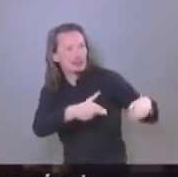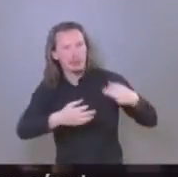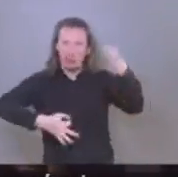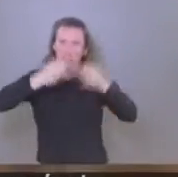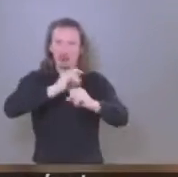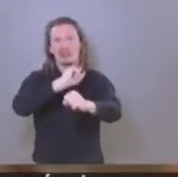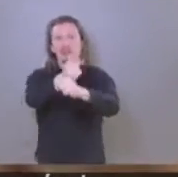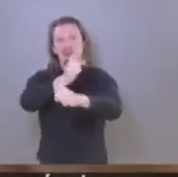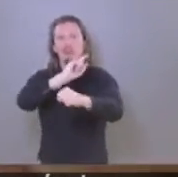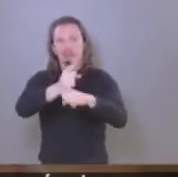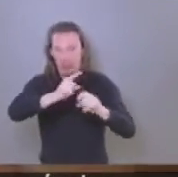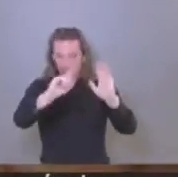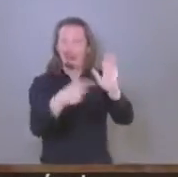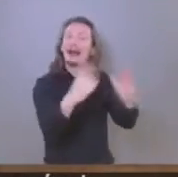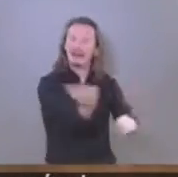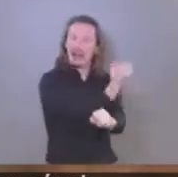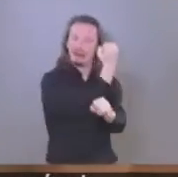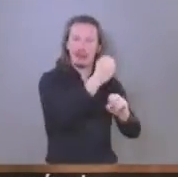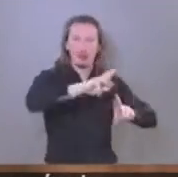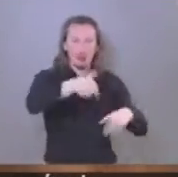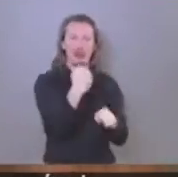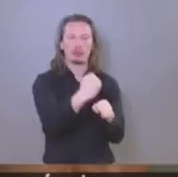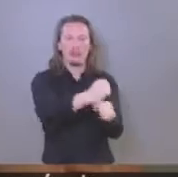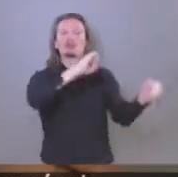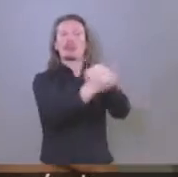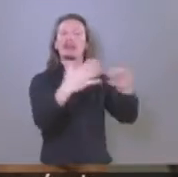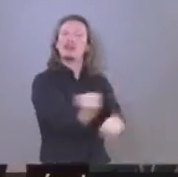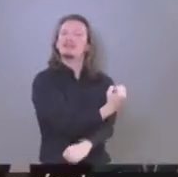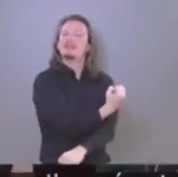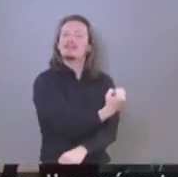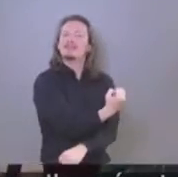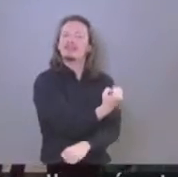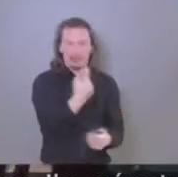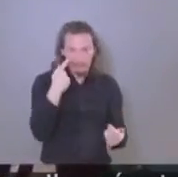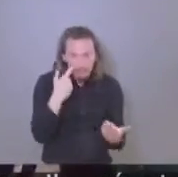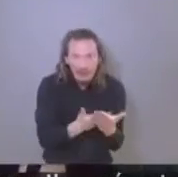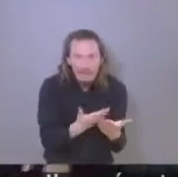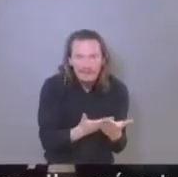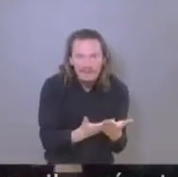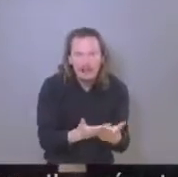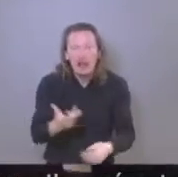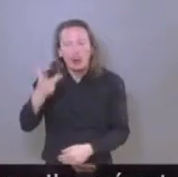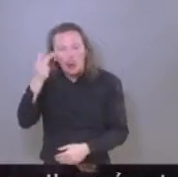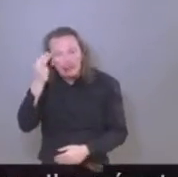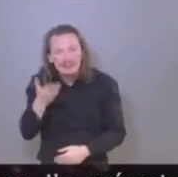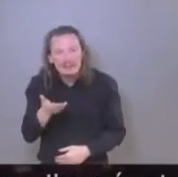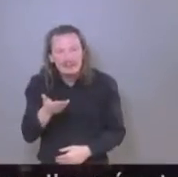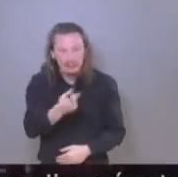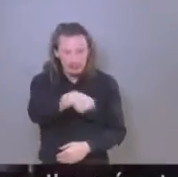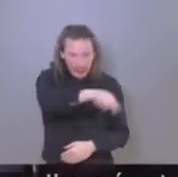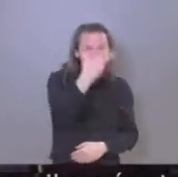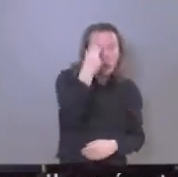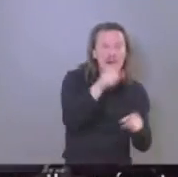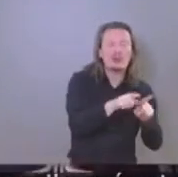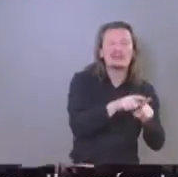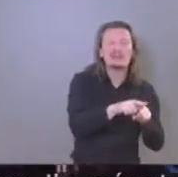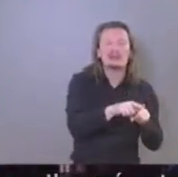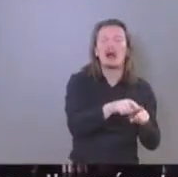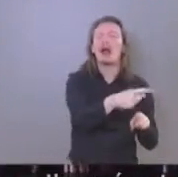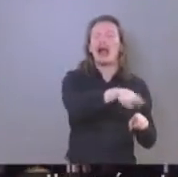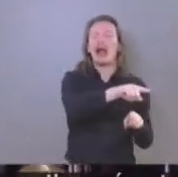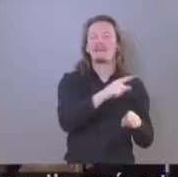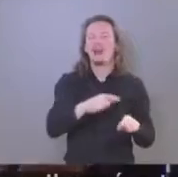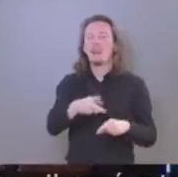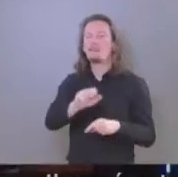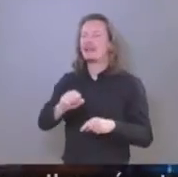ont requalifié leur contrat de travail. Vous voyez? Alors comme ils ont compris le coup, hop, l'autre il a mis un